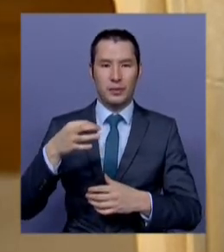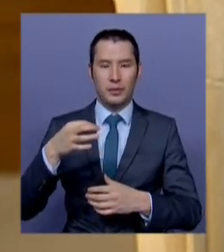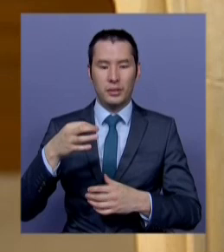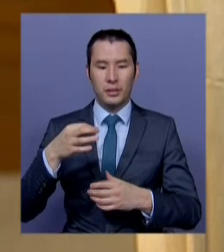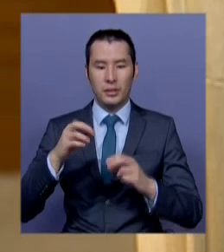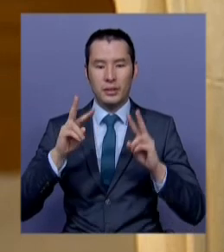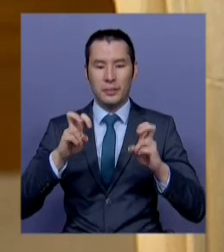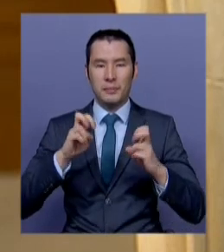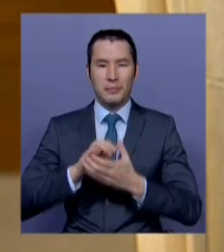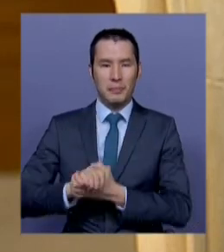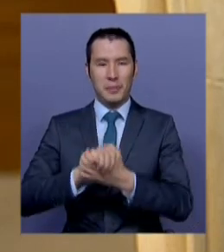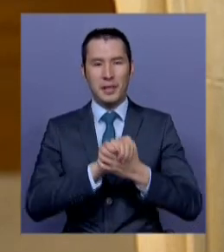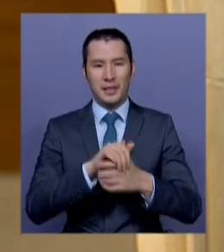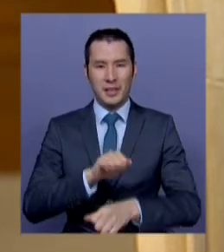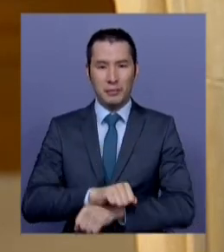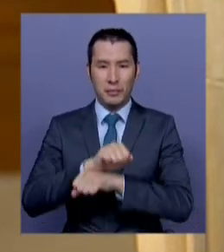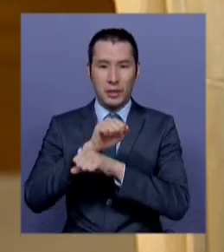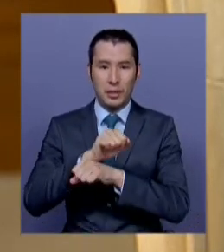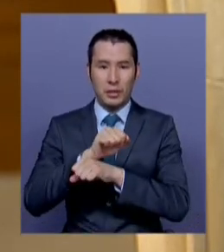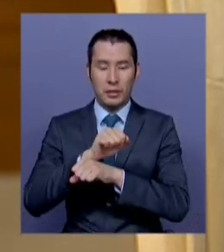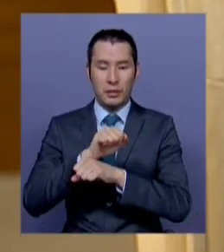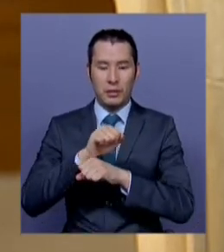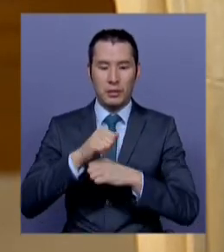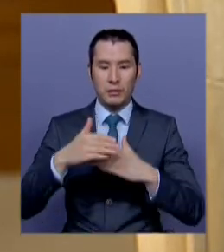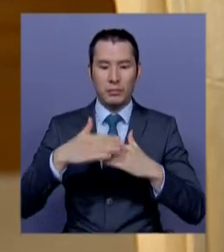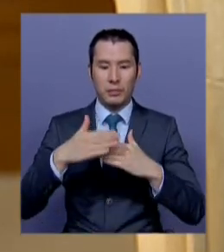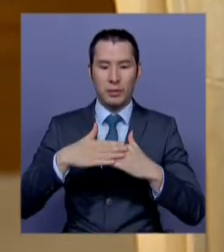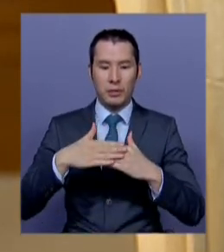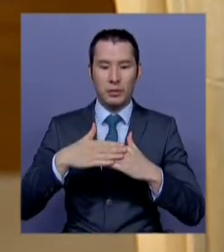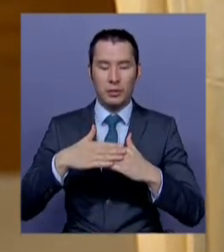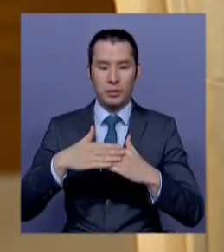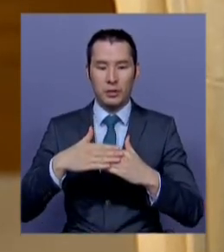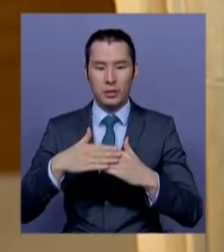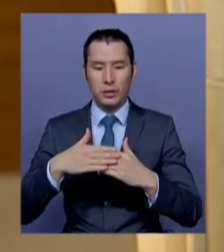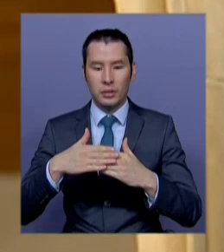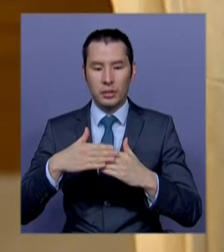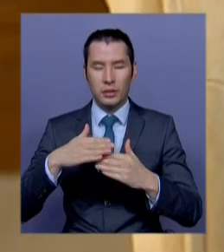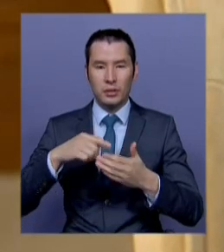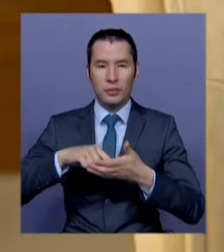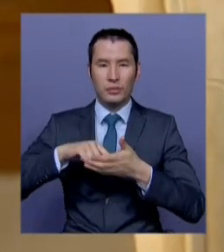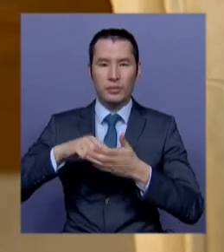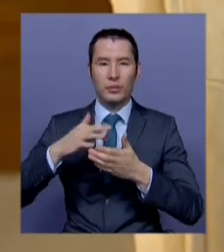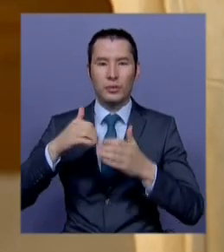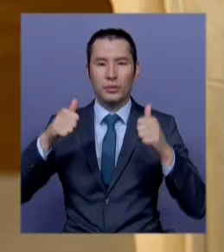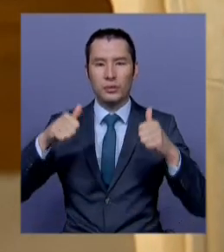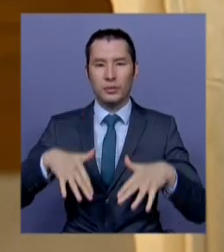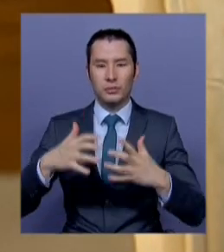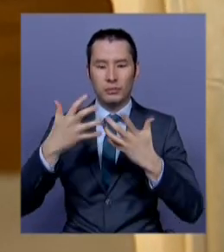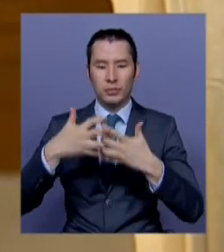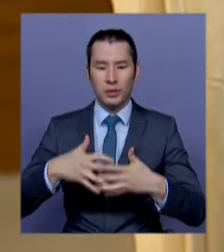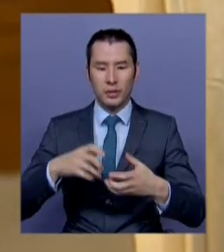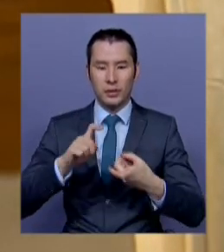бейбіт жиналыстарды ұйымдастыру және өткізу үшін арнайы орындардың міндетті санын белгілеу, тұрмыс